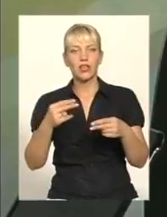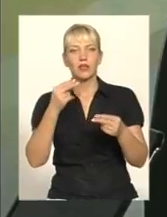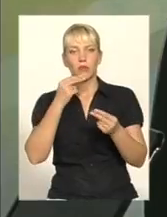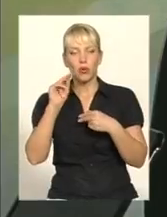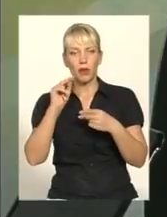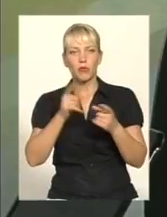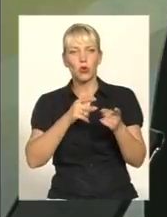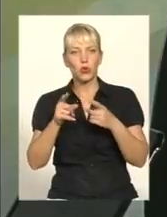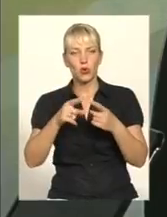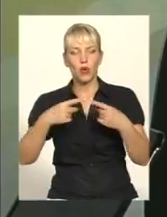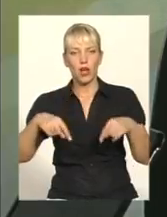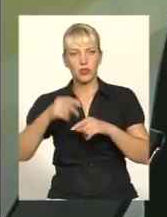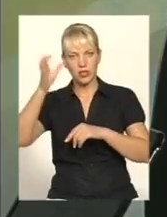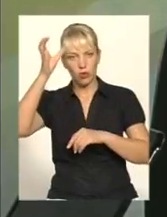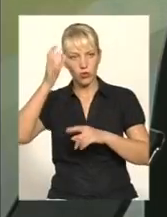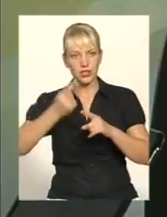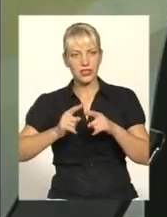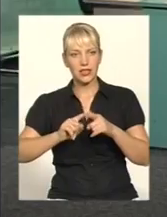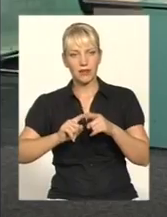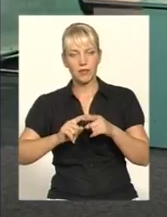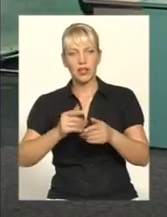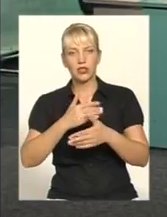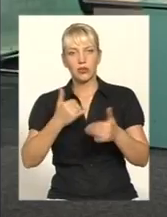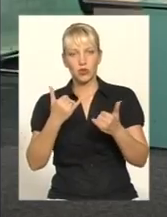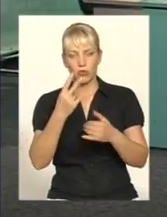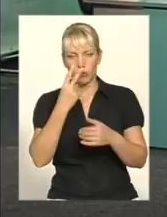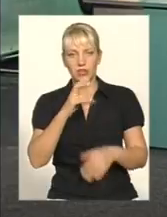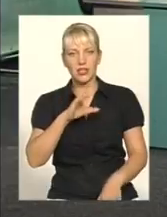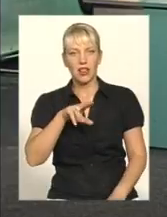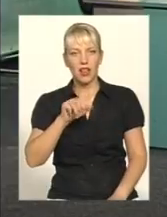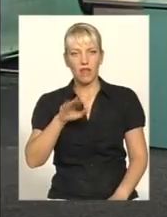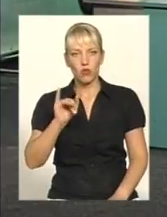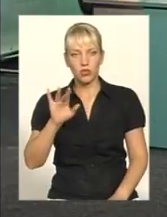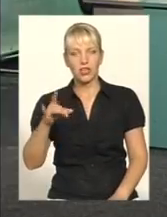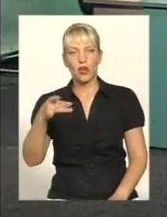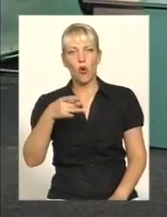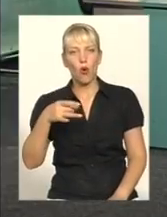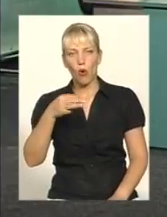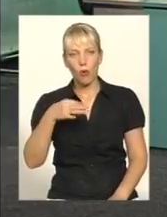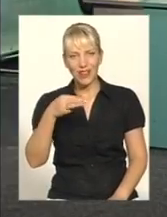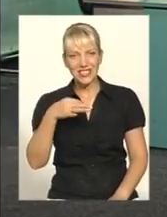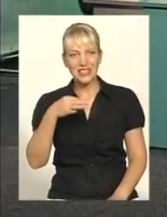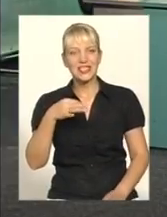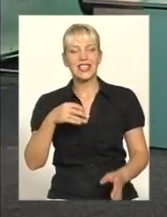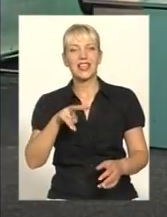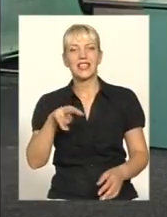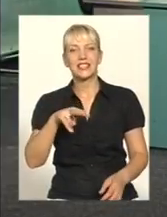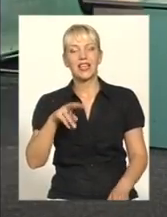підготовкою в галузі наук. Це щойно ми побачили Славутський обласний ліцей-інтернат,